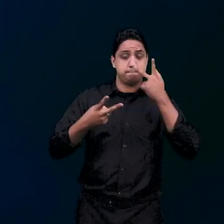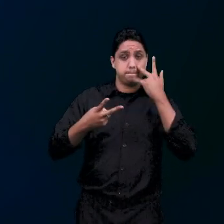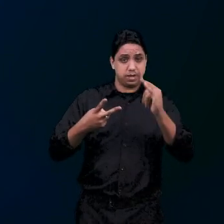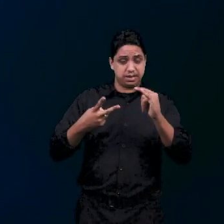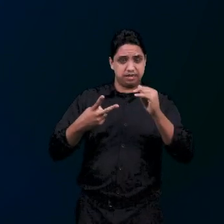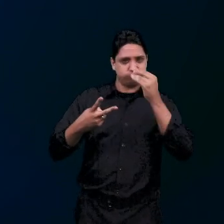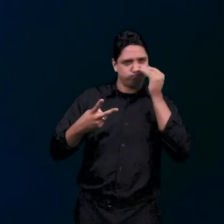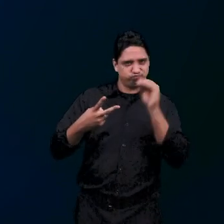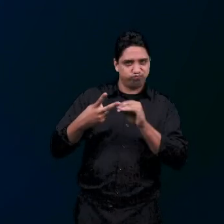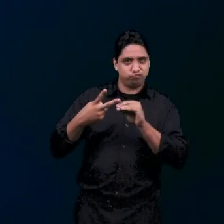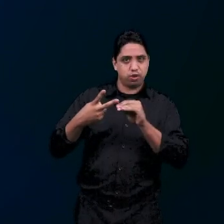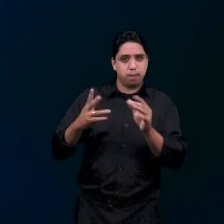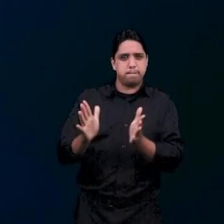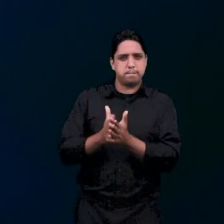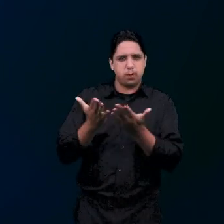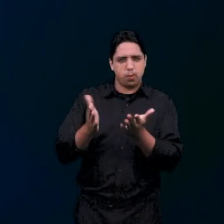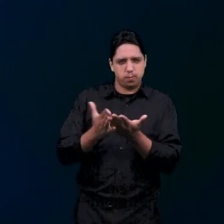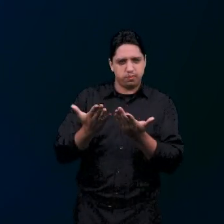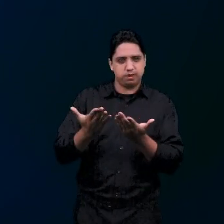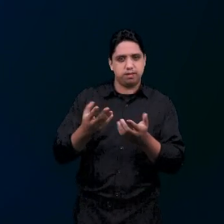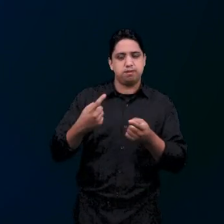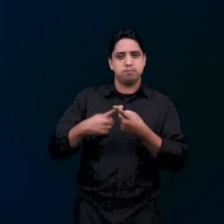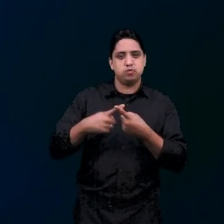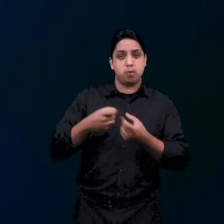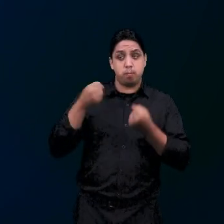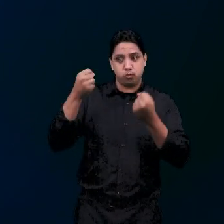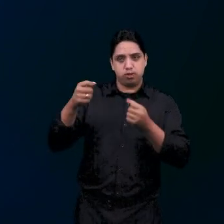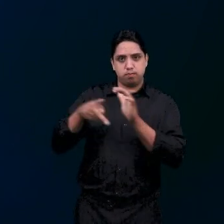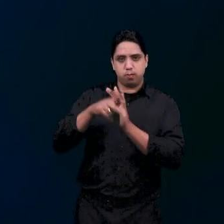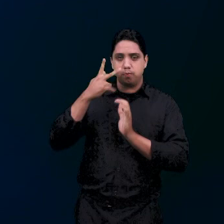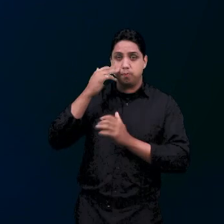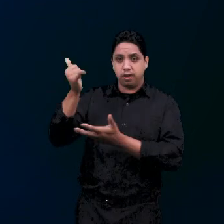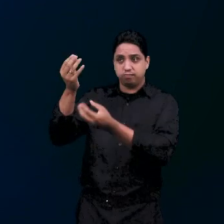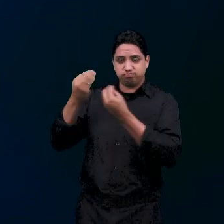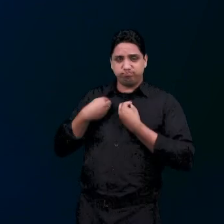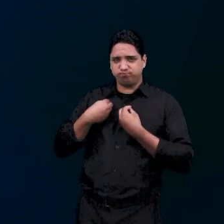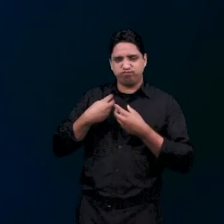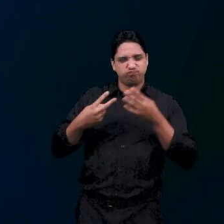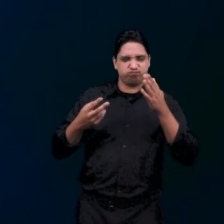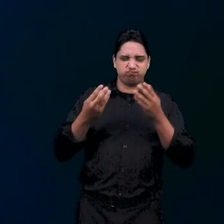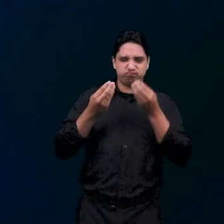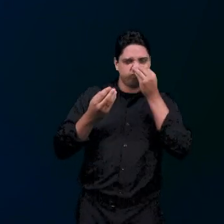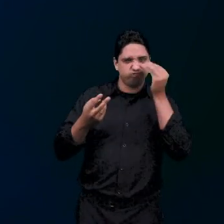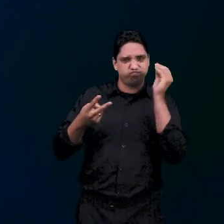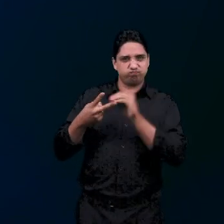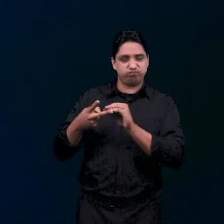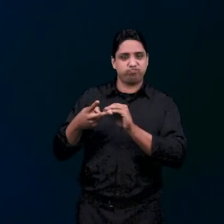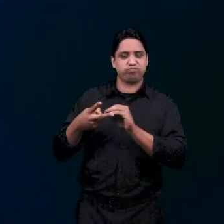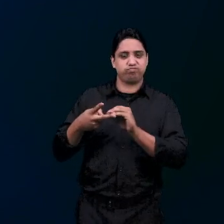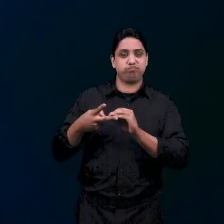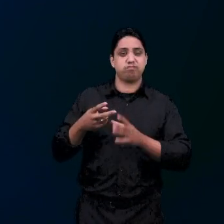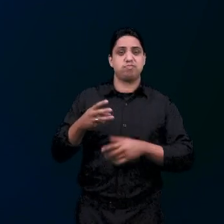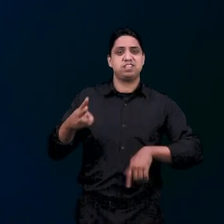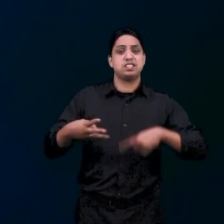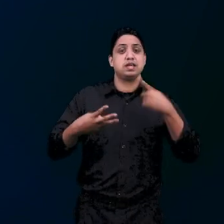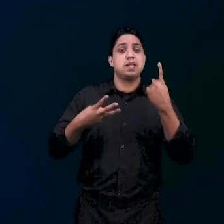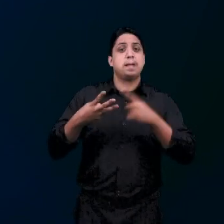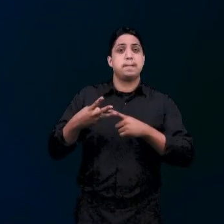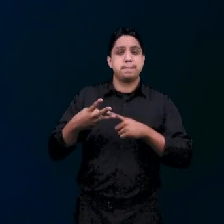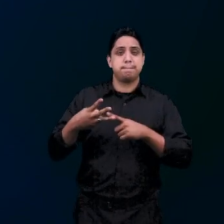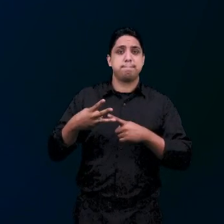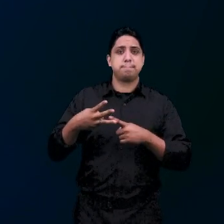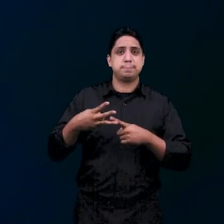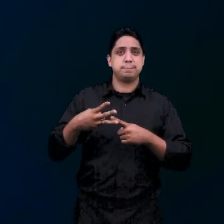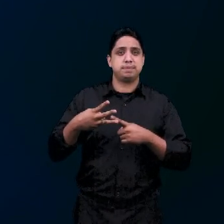rejet au Père, la pauvreté, parce qu'il a rejeté le pouvoir venu du Père, il a rejeté les ressources